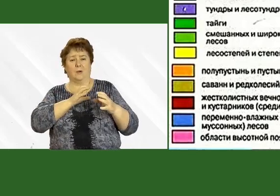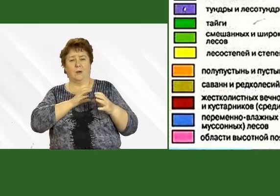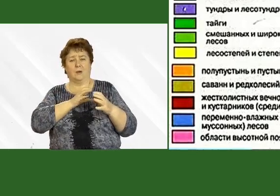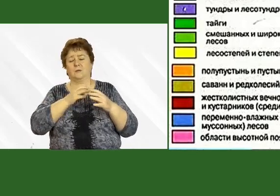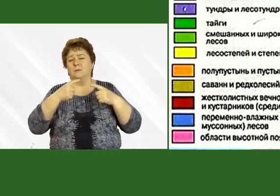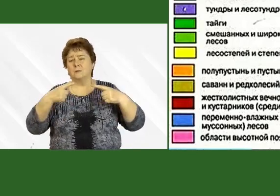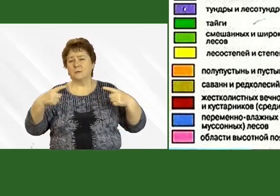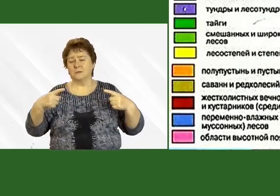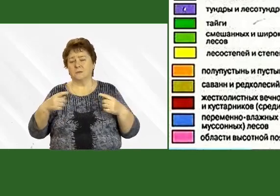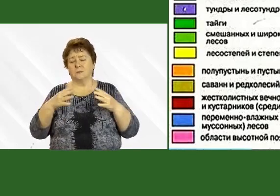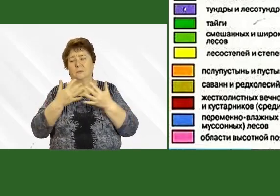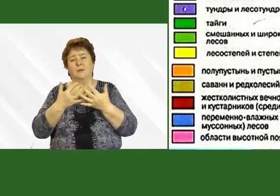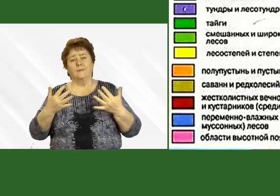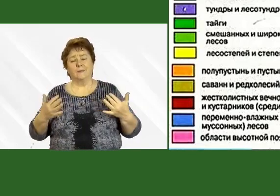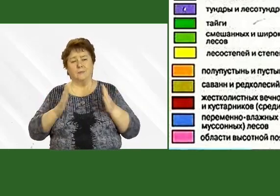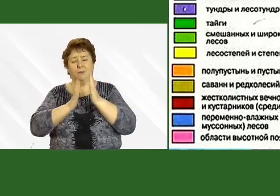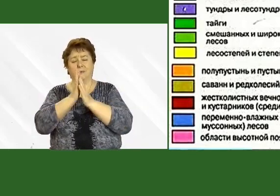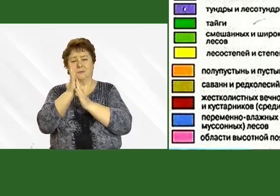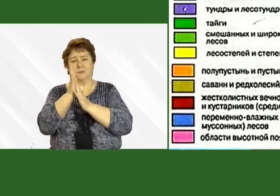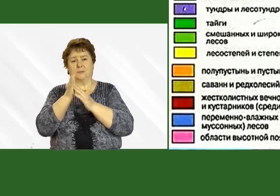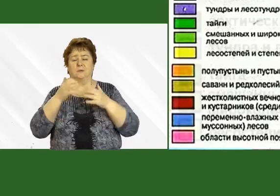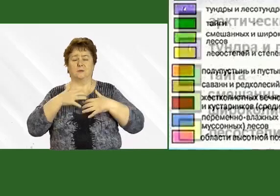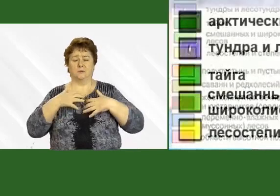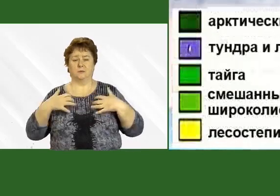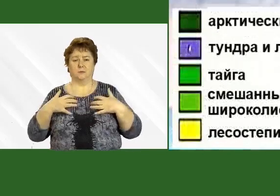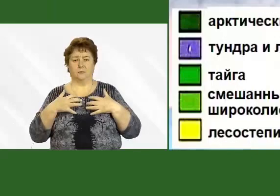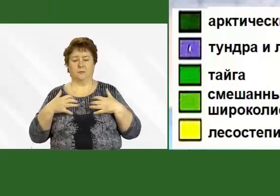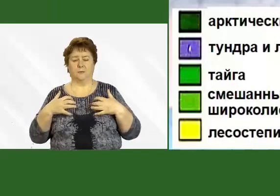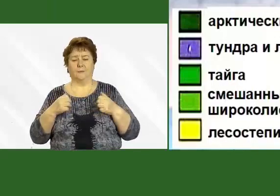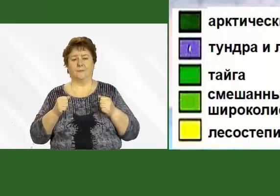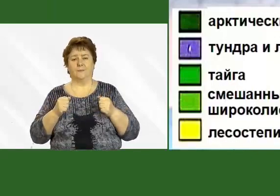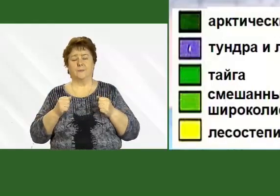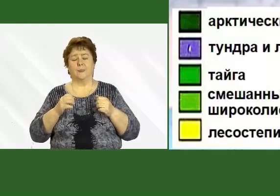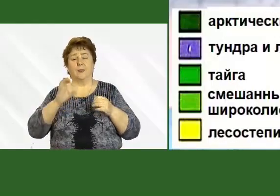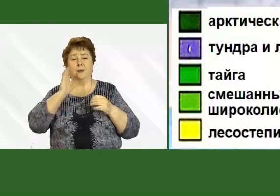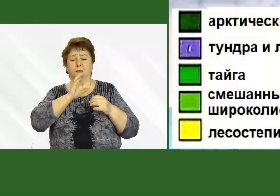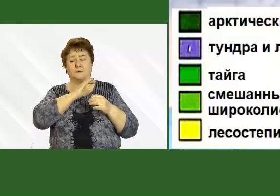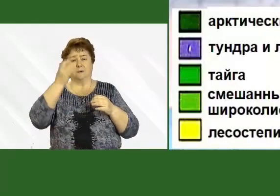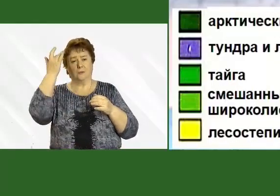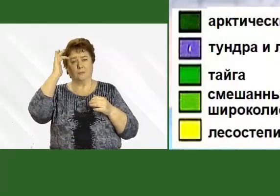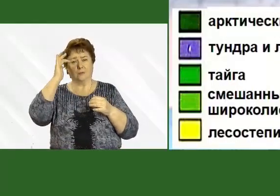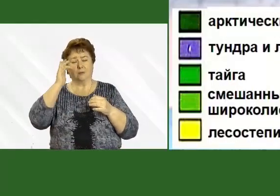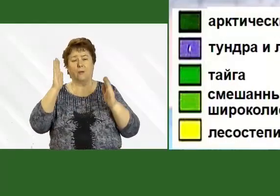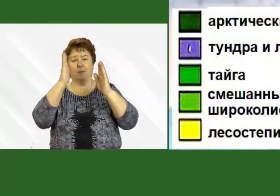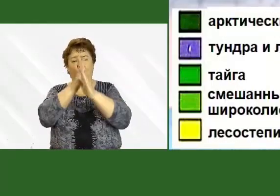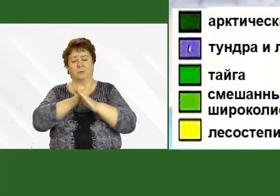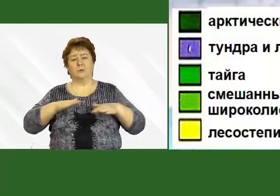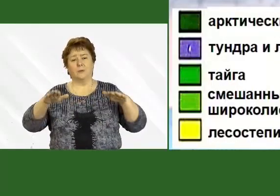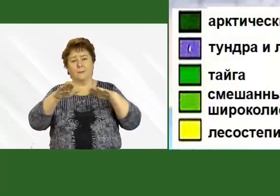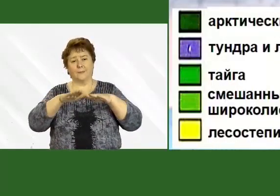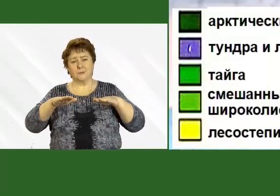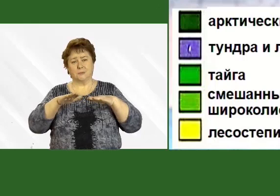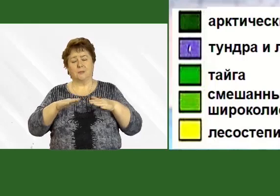всевозможными видами растений и животных северной америке природные зоны